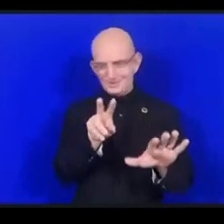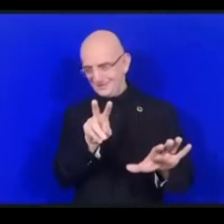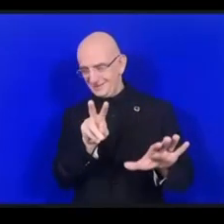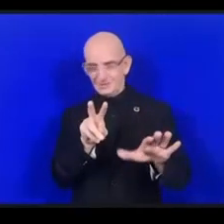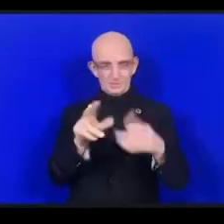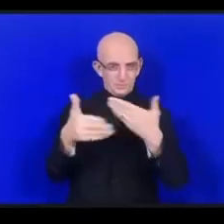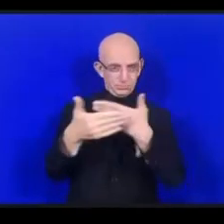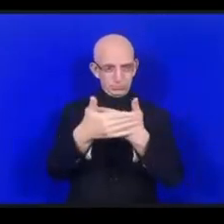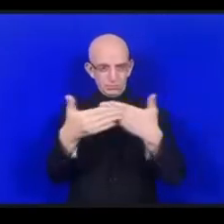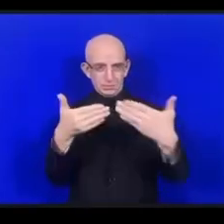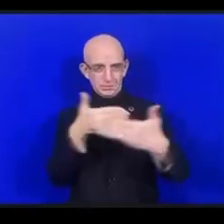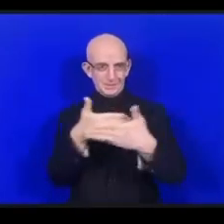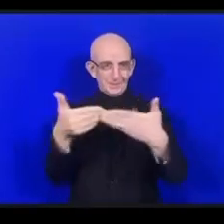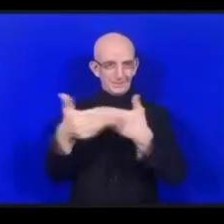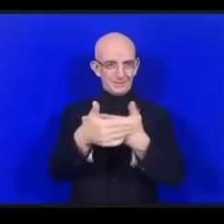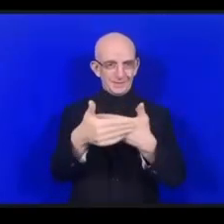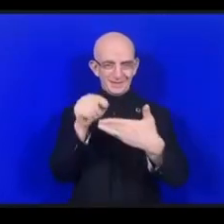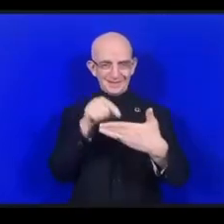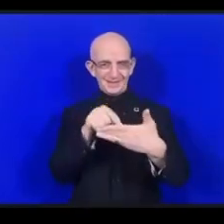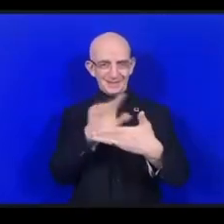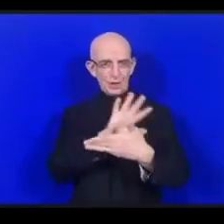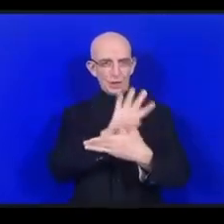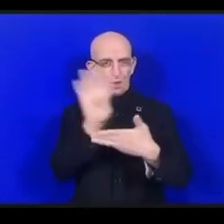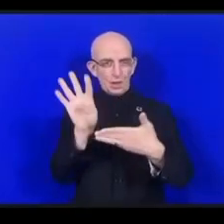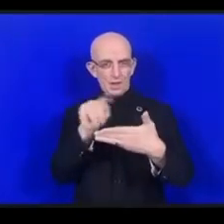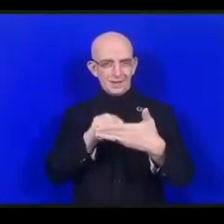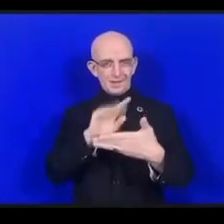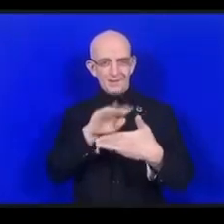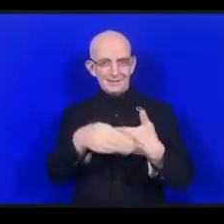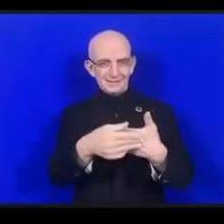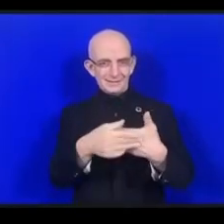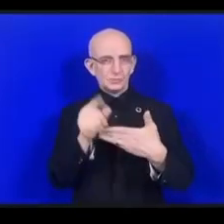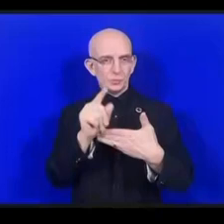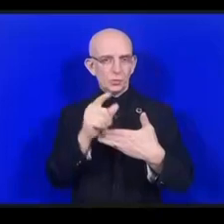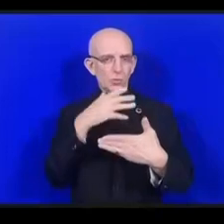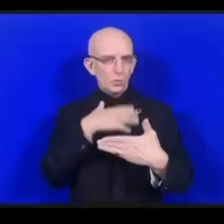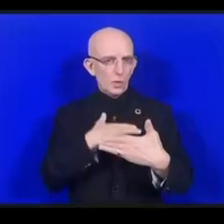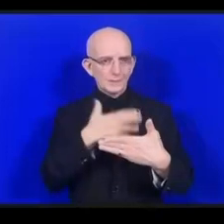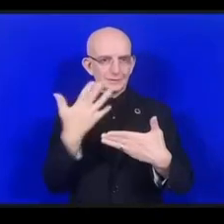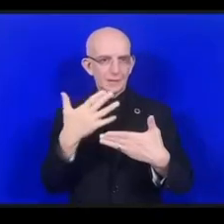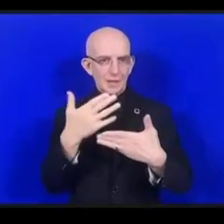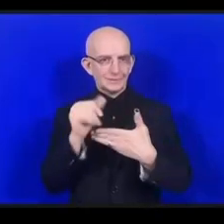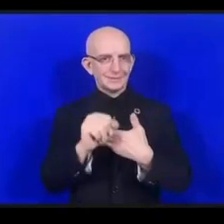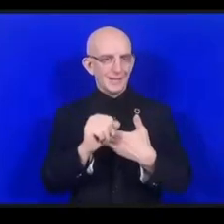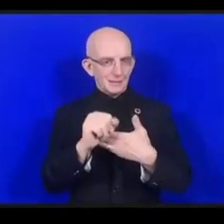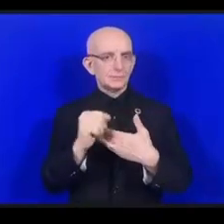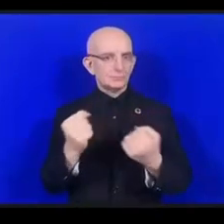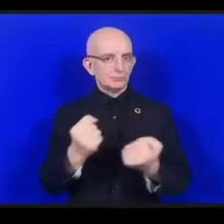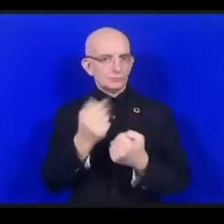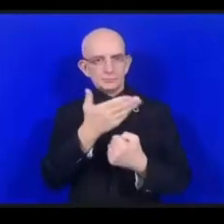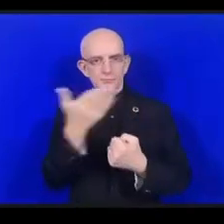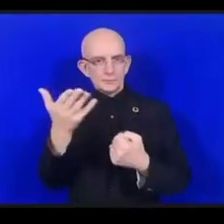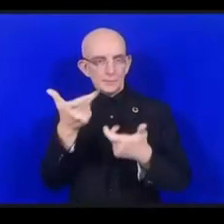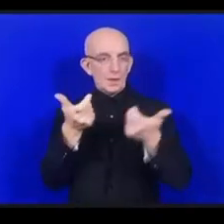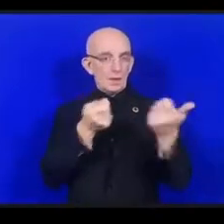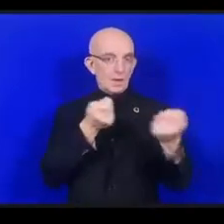但他们要有更多的决心，让比如说像政府